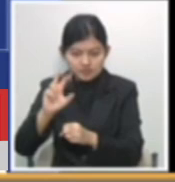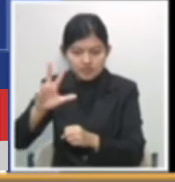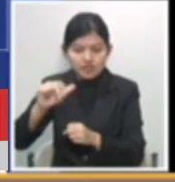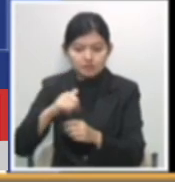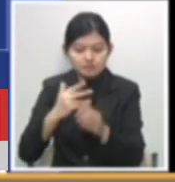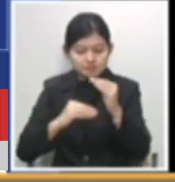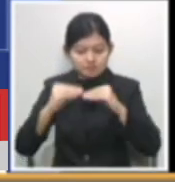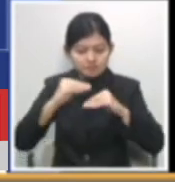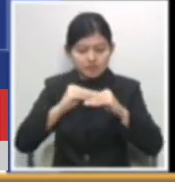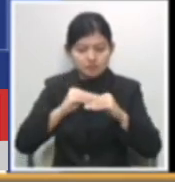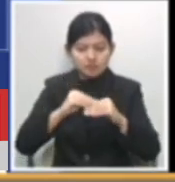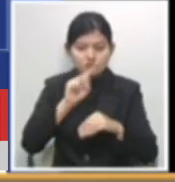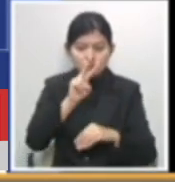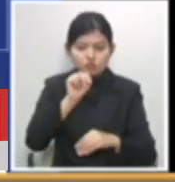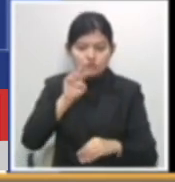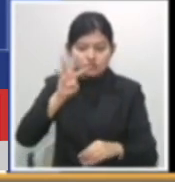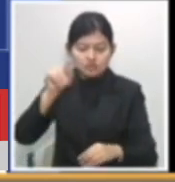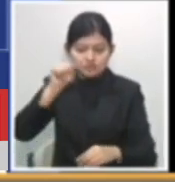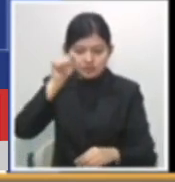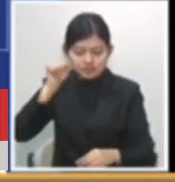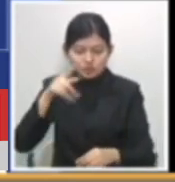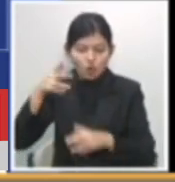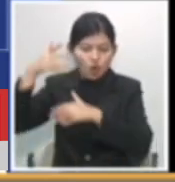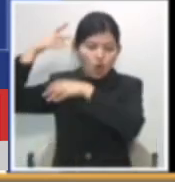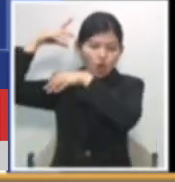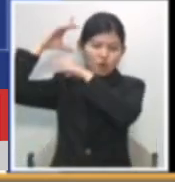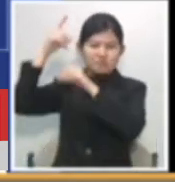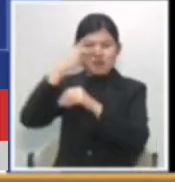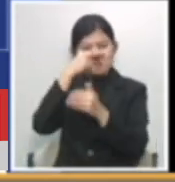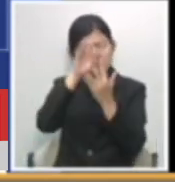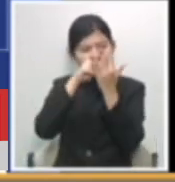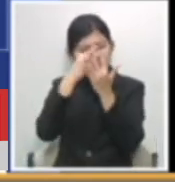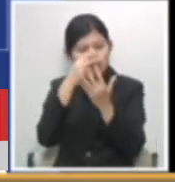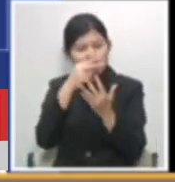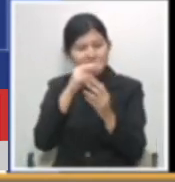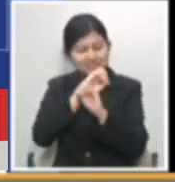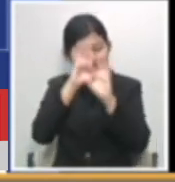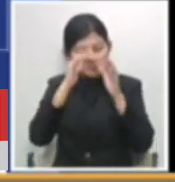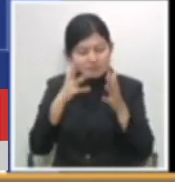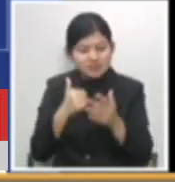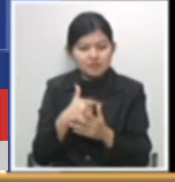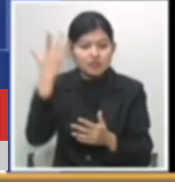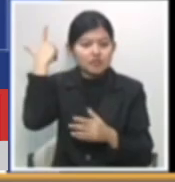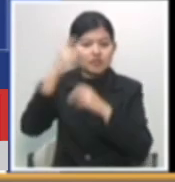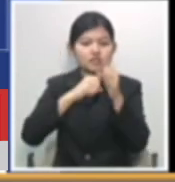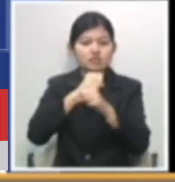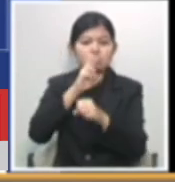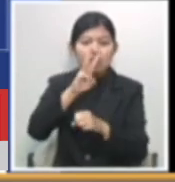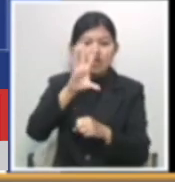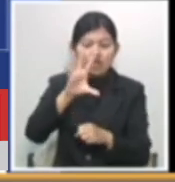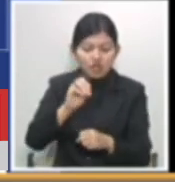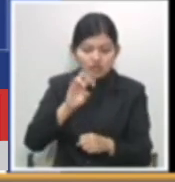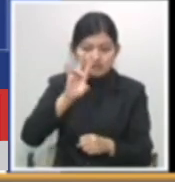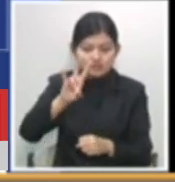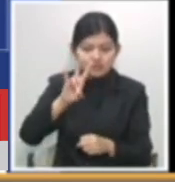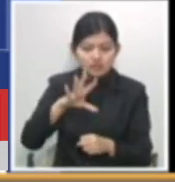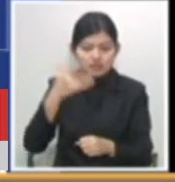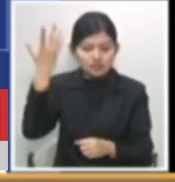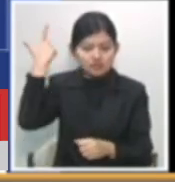2.4% อาจจะไม่เห็นภาพชัดครับผมขอย้อนกลับไปปี57ตั้งแต่ท่านเข้ามานะ